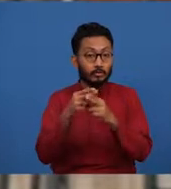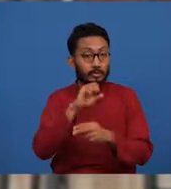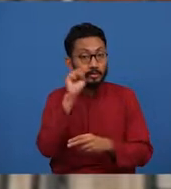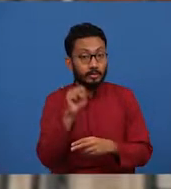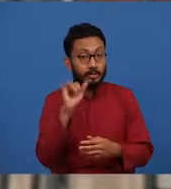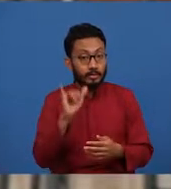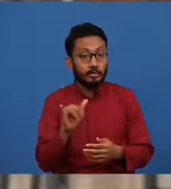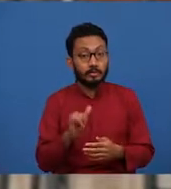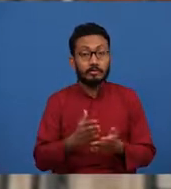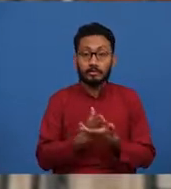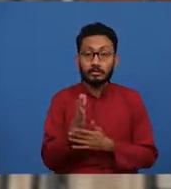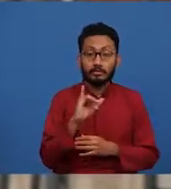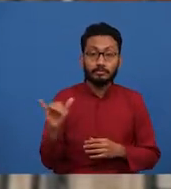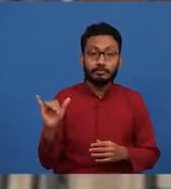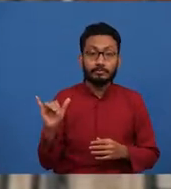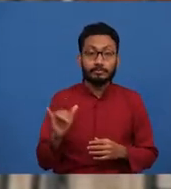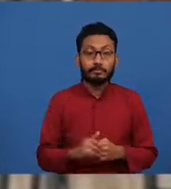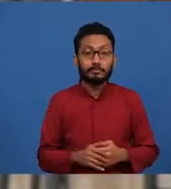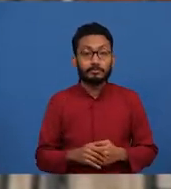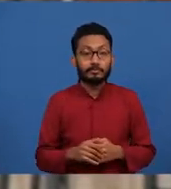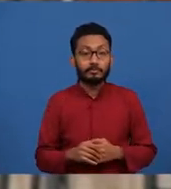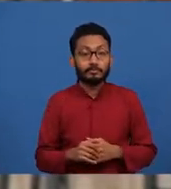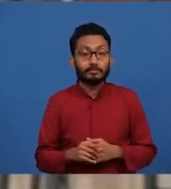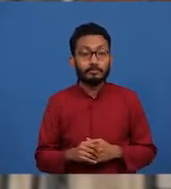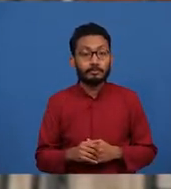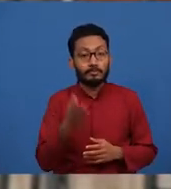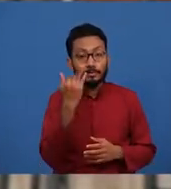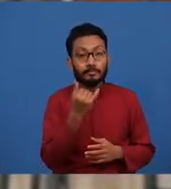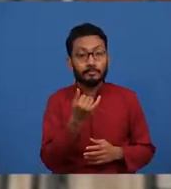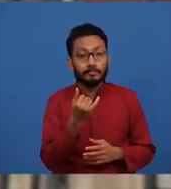yang seterusnya, iaitu mengapa?